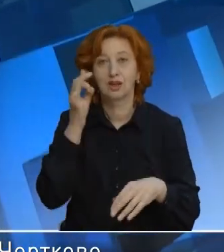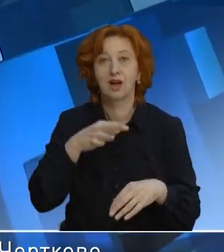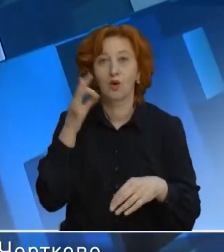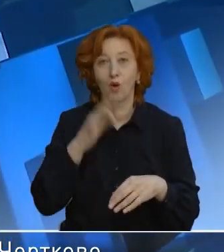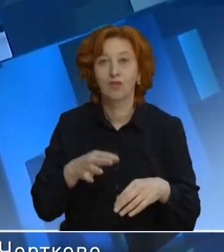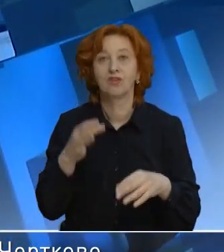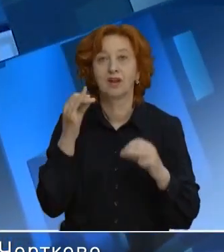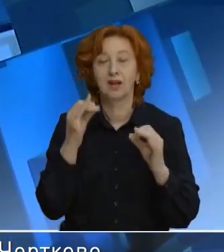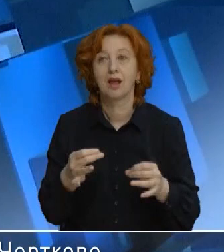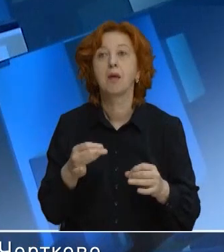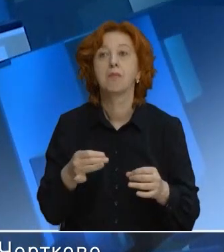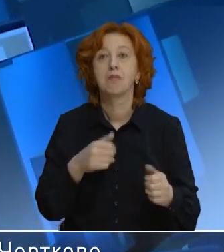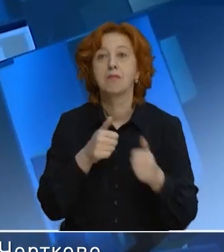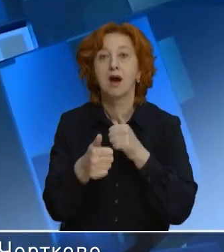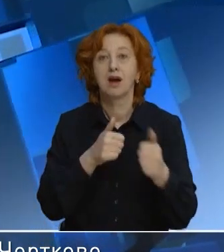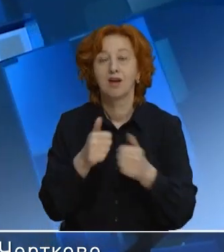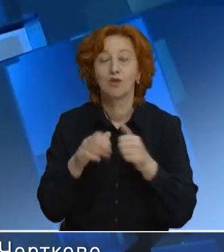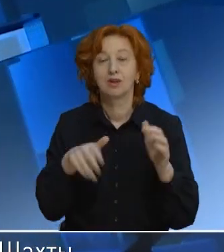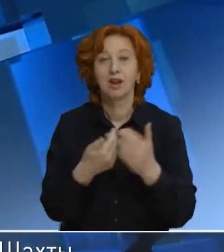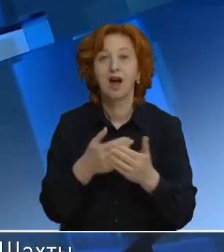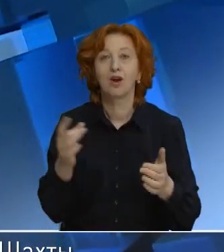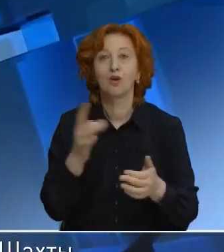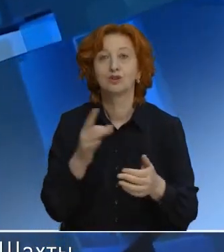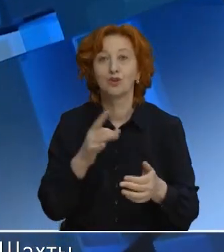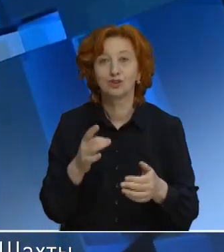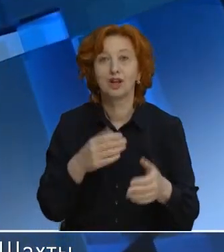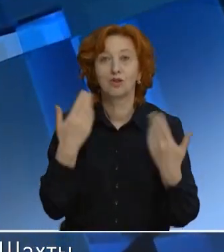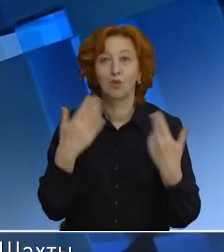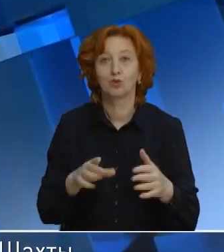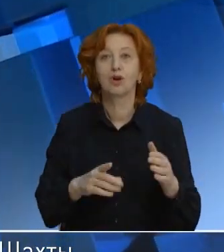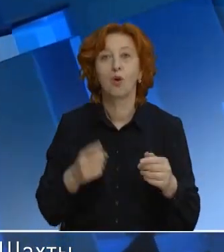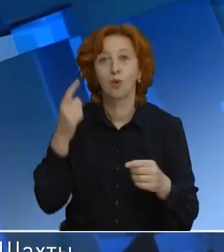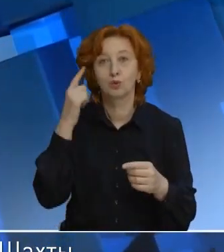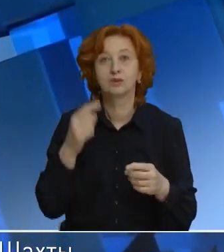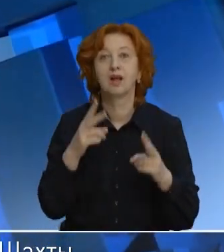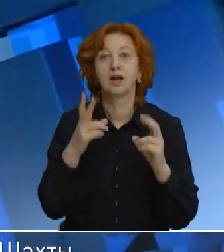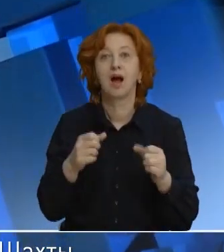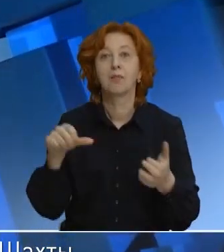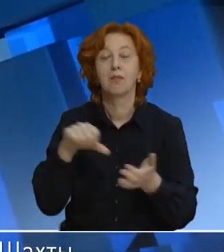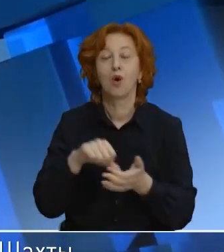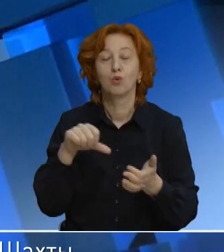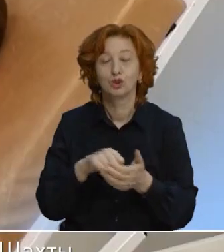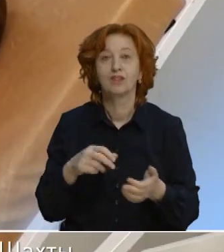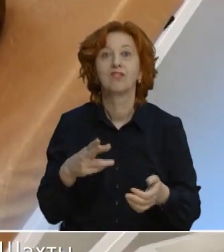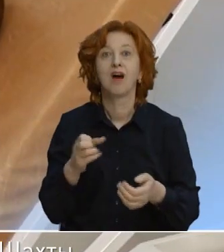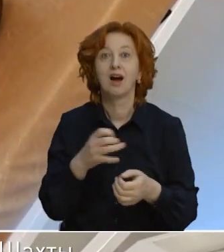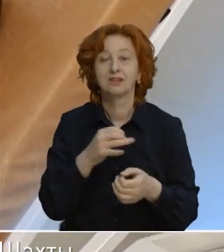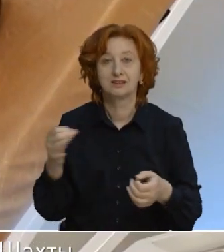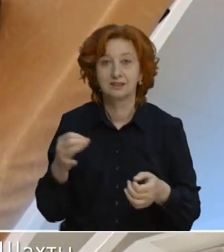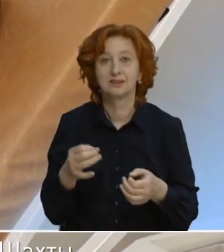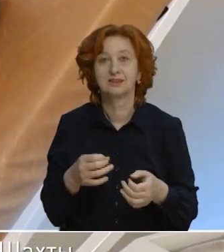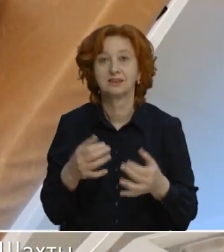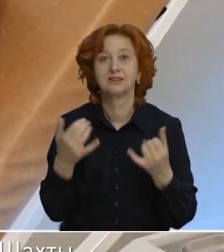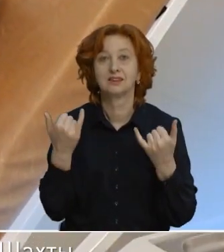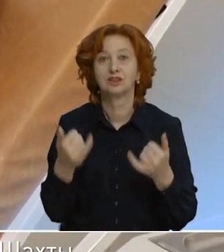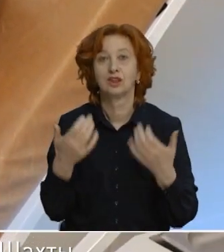молодежный донорский марафон. Елена Сарксян пообщалась с опытными донорами и узнала, как можно поучаствовать в акции. У нас